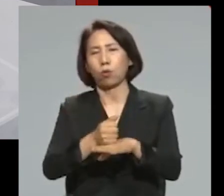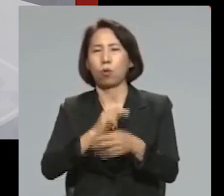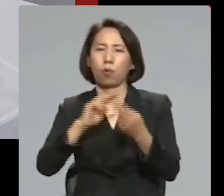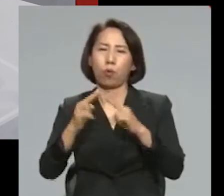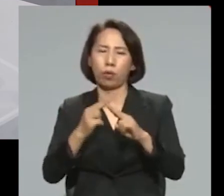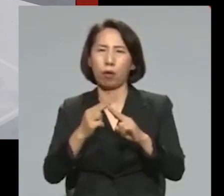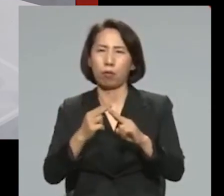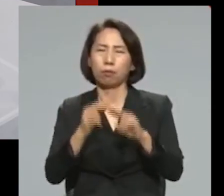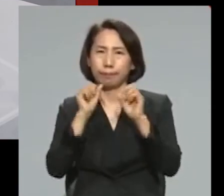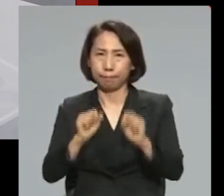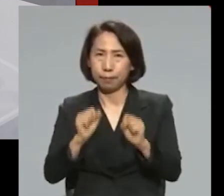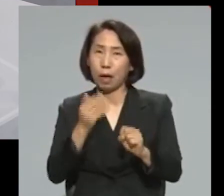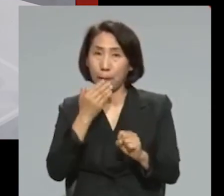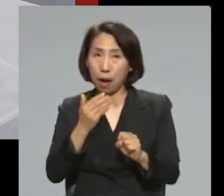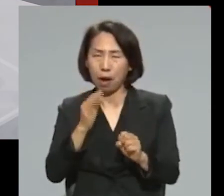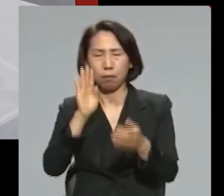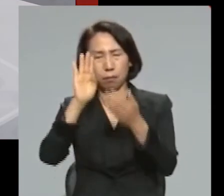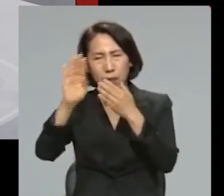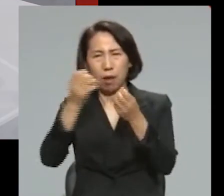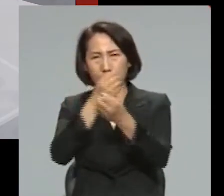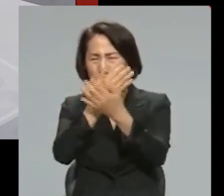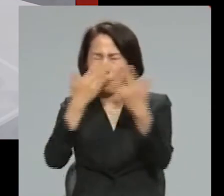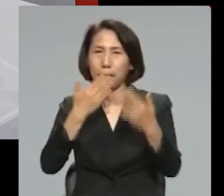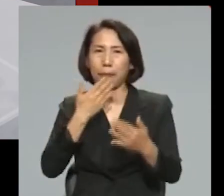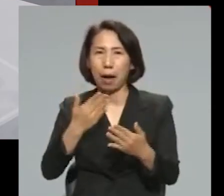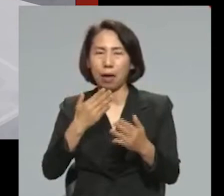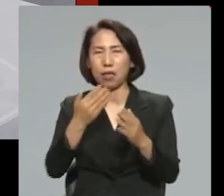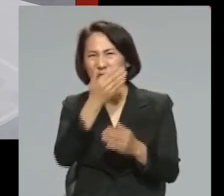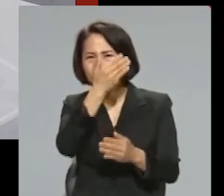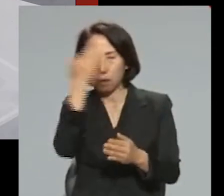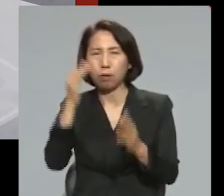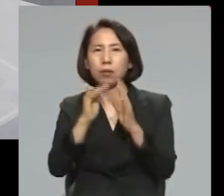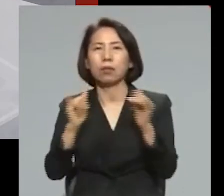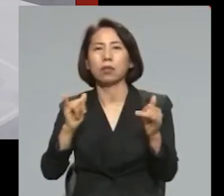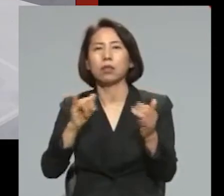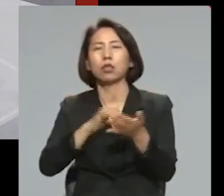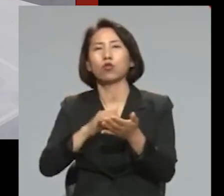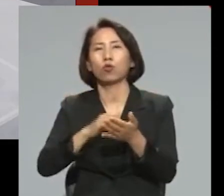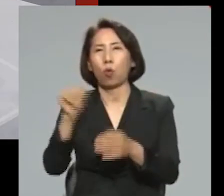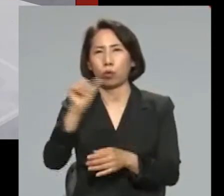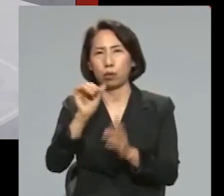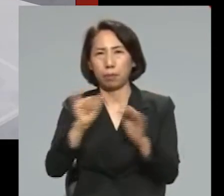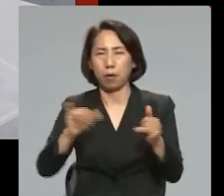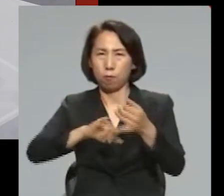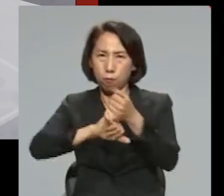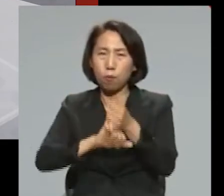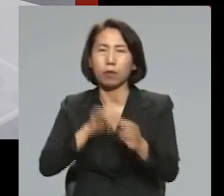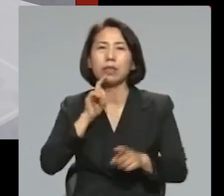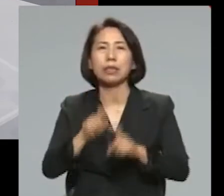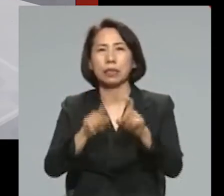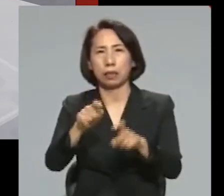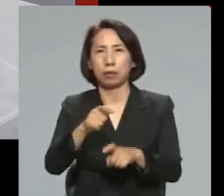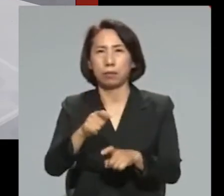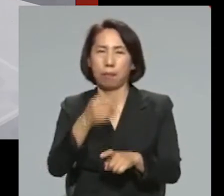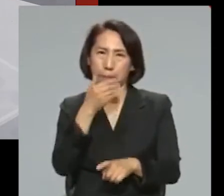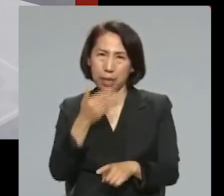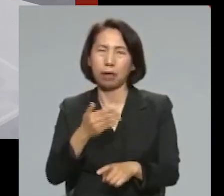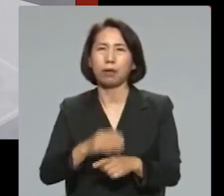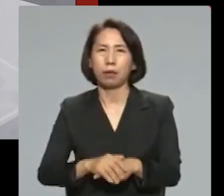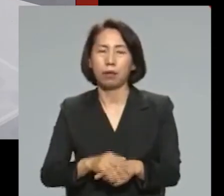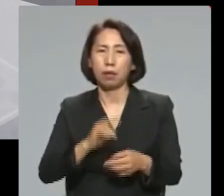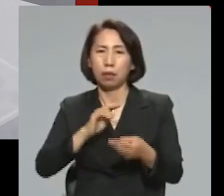미래도 밝습니다. 청년 인구 5천 명 반드시 실천하겠습니다. 청년들이 고령을 떠나지